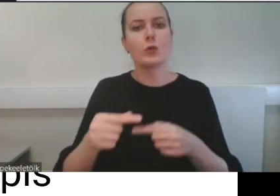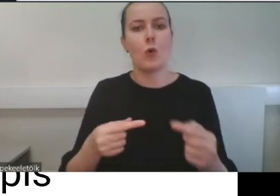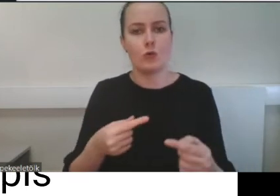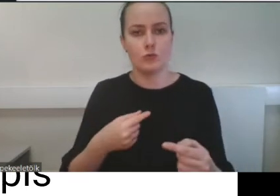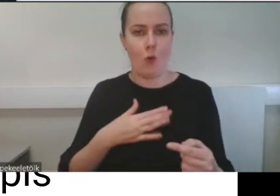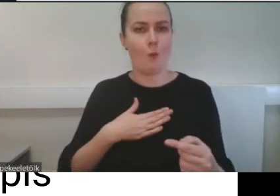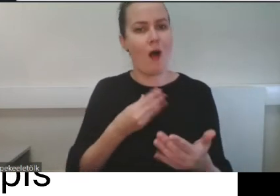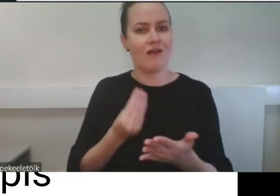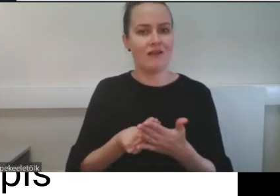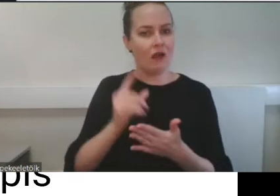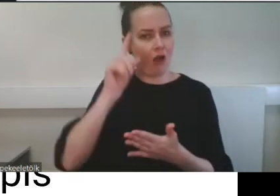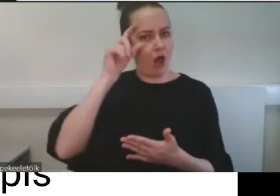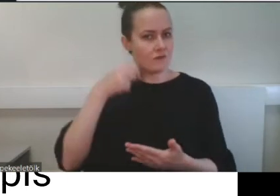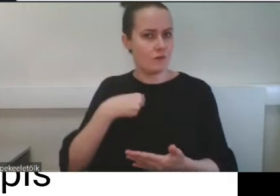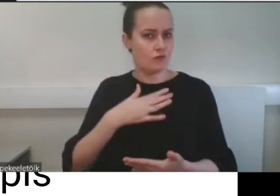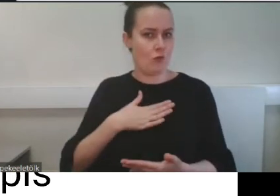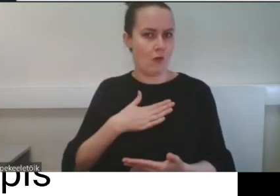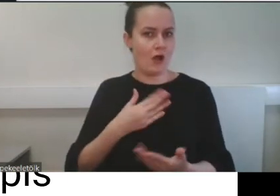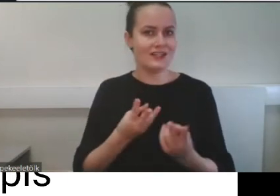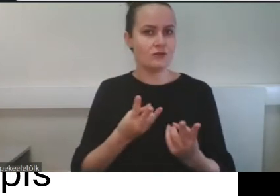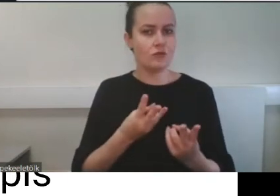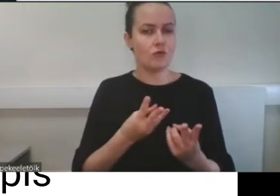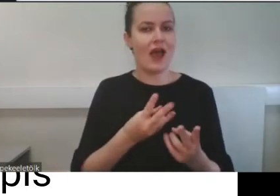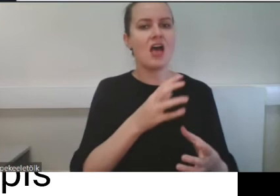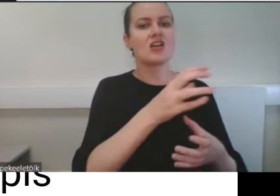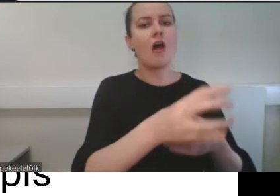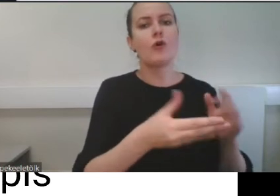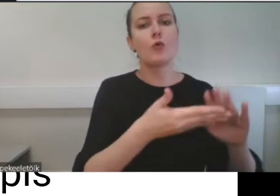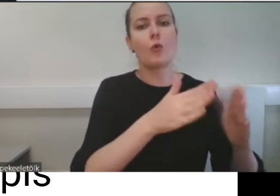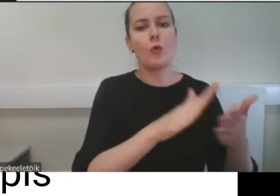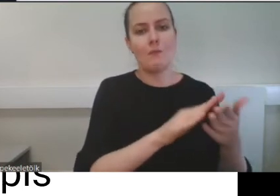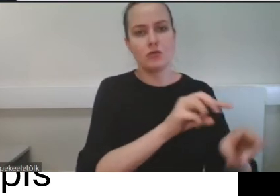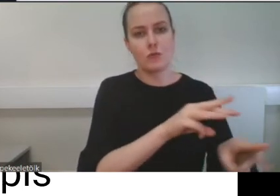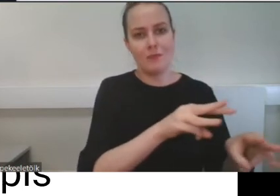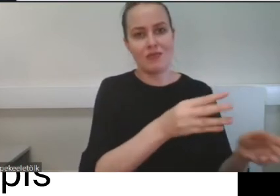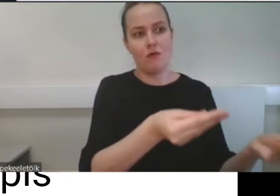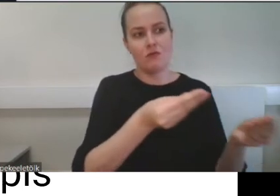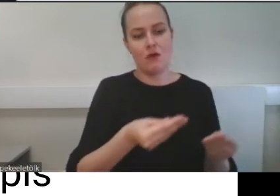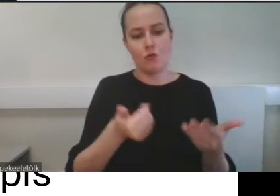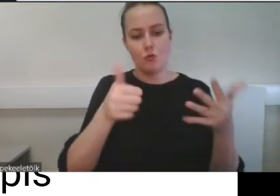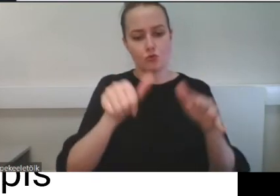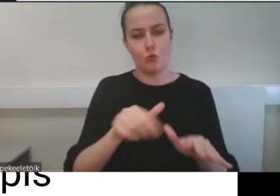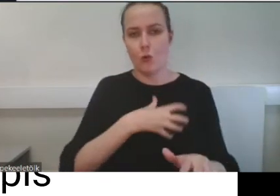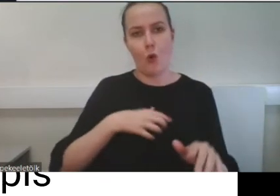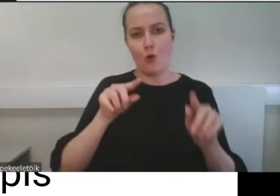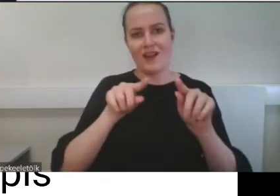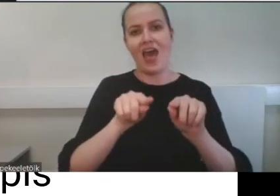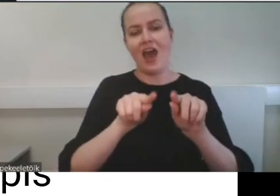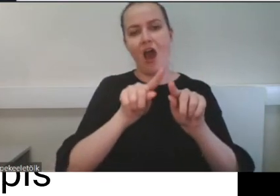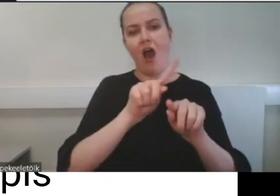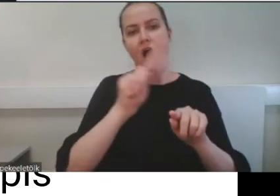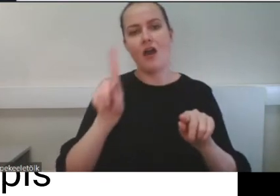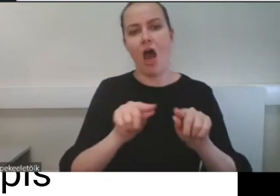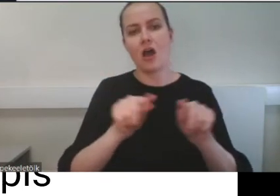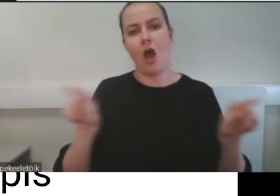nagu selles, et Eurostat ja rahvusvaheline statistika kogukond siis lähtuvad sellest disability